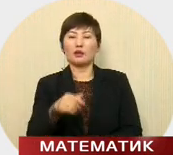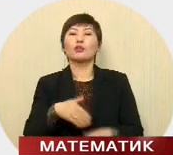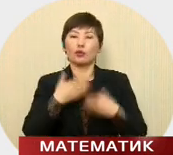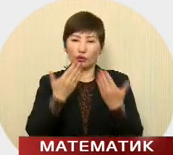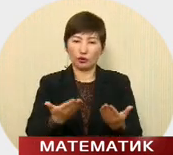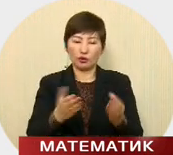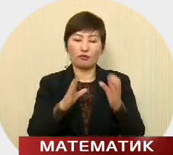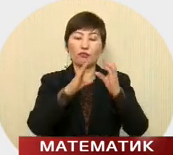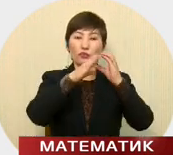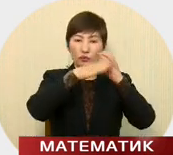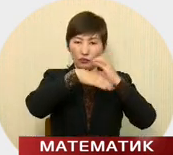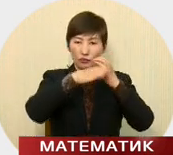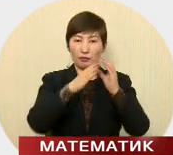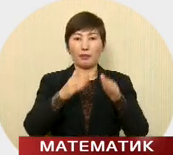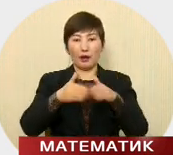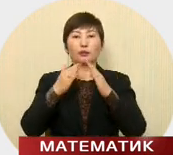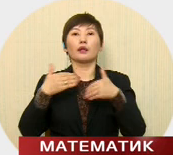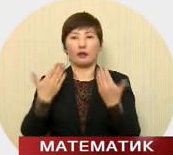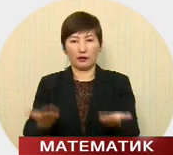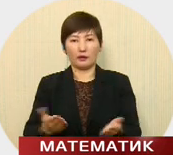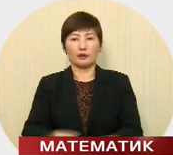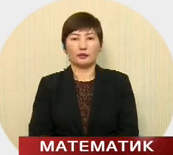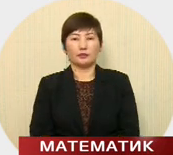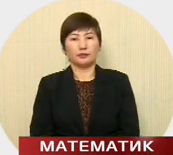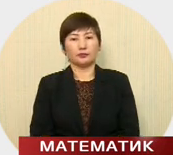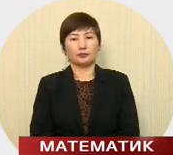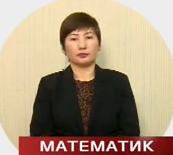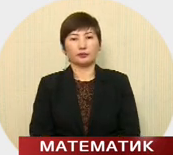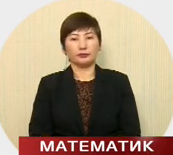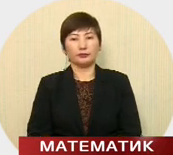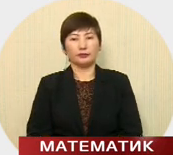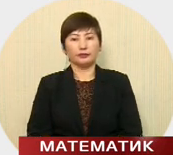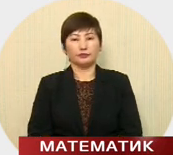өгөгдлөөр дугуй диаграммыг байгуулаарай.